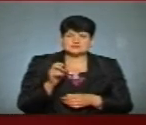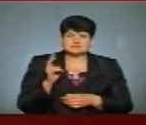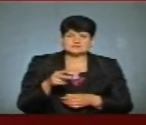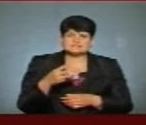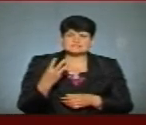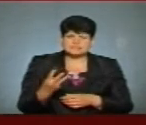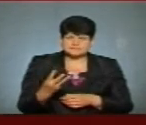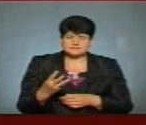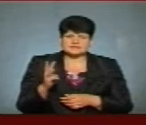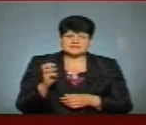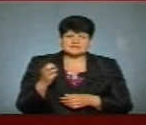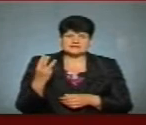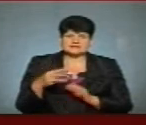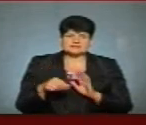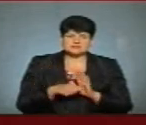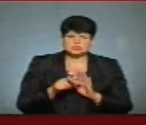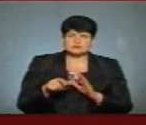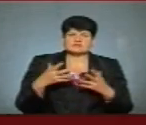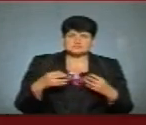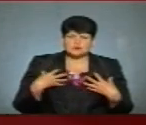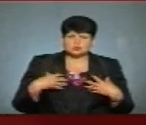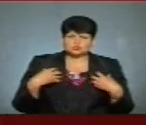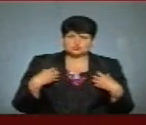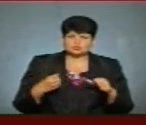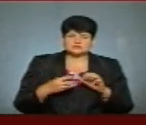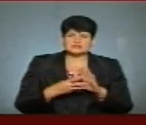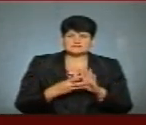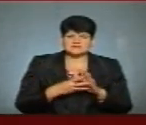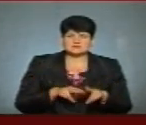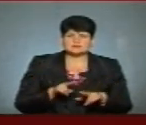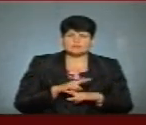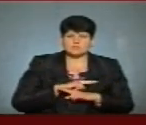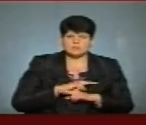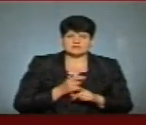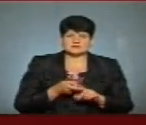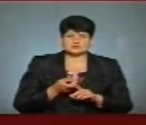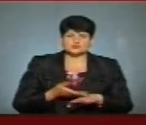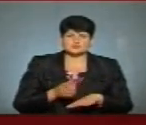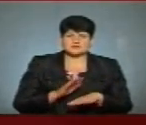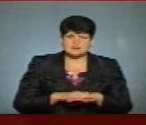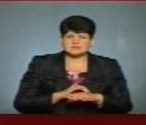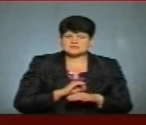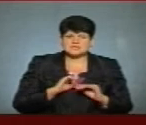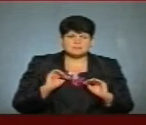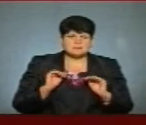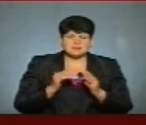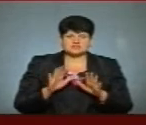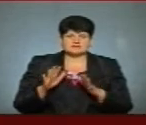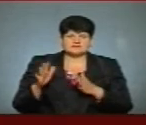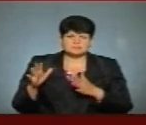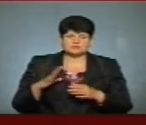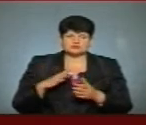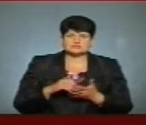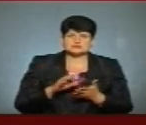423. 336 людей там вже одужали та 8 померли через ускладнення. І найменше випадків COVID-19